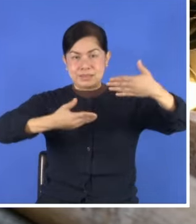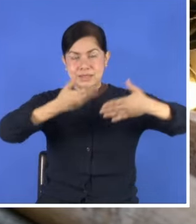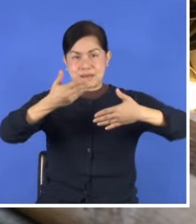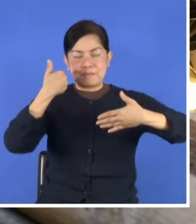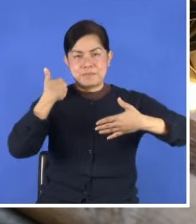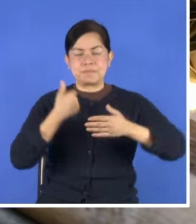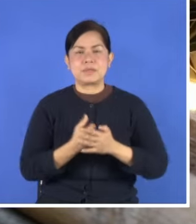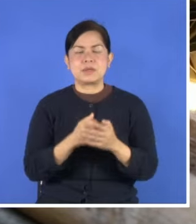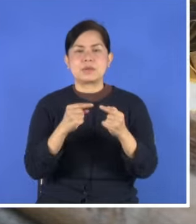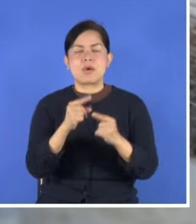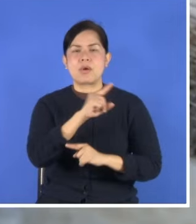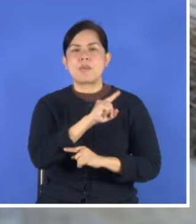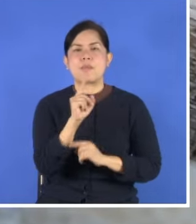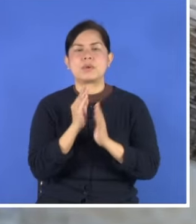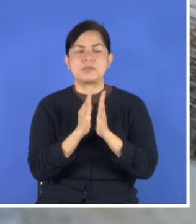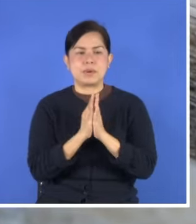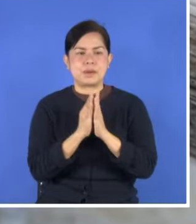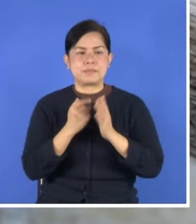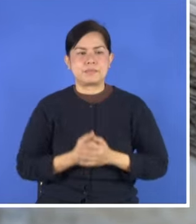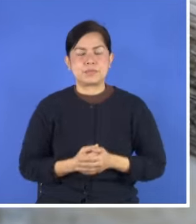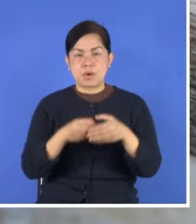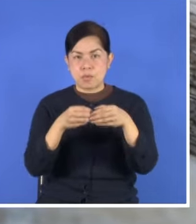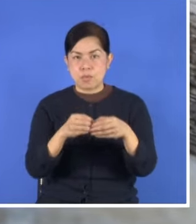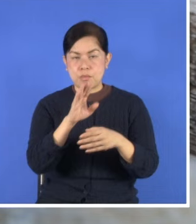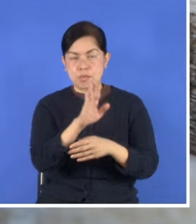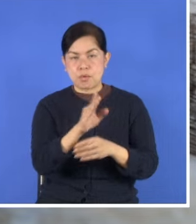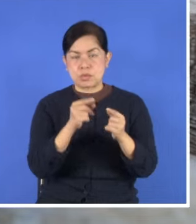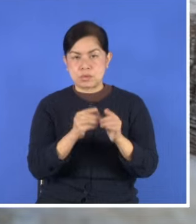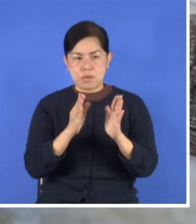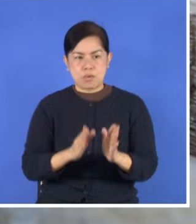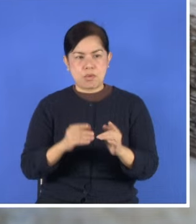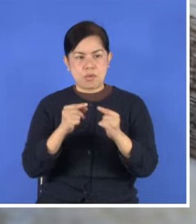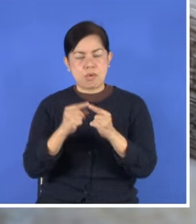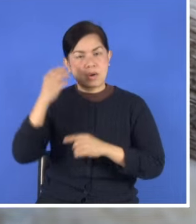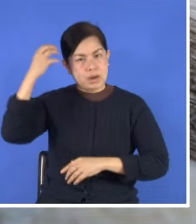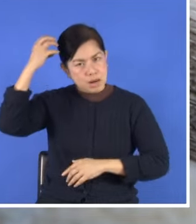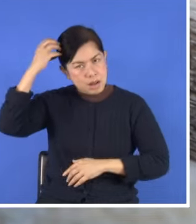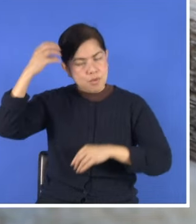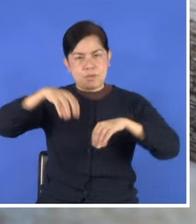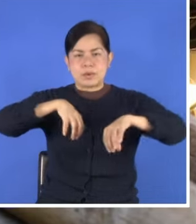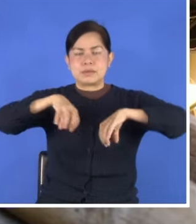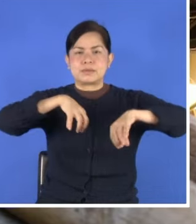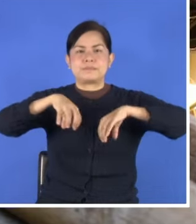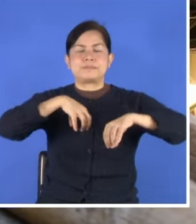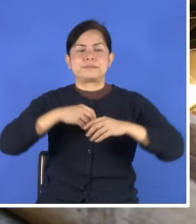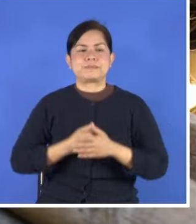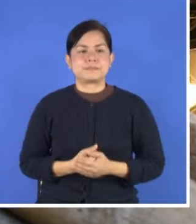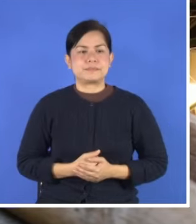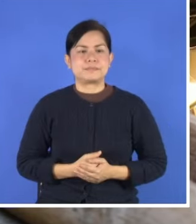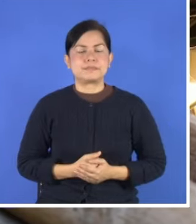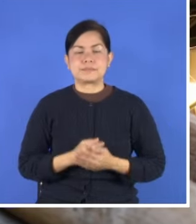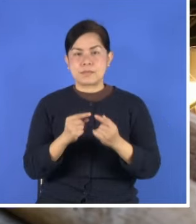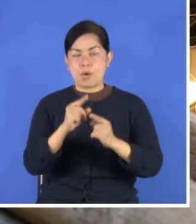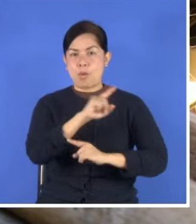มันวันออกพรรษาซึ่งชาวลาวเวียงเขาจัดขึ้นนี่เป็นไงเป็นไงวันออก